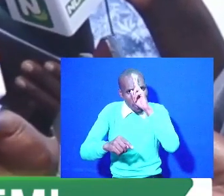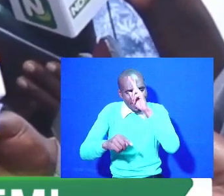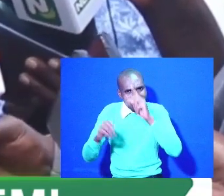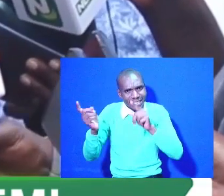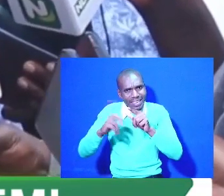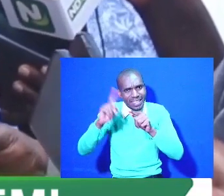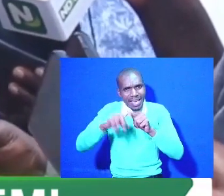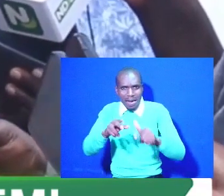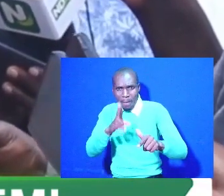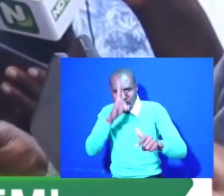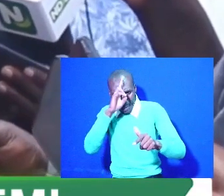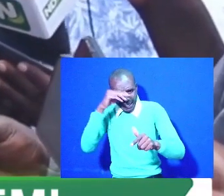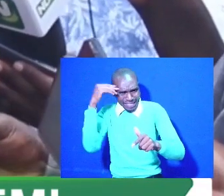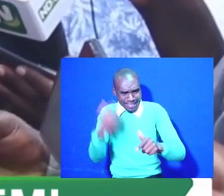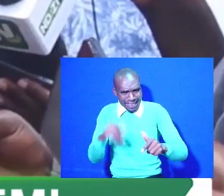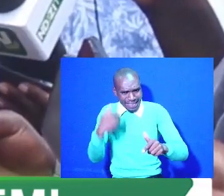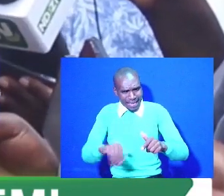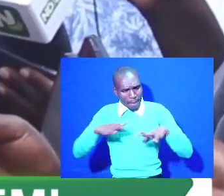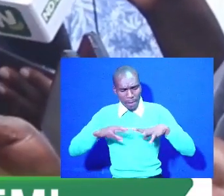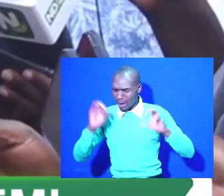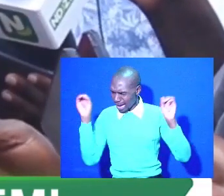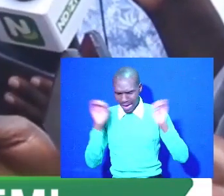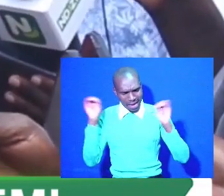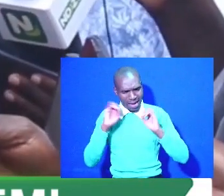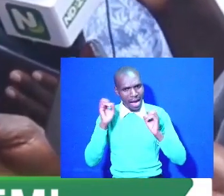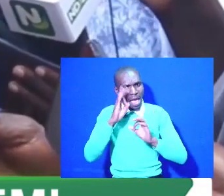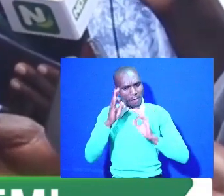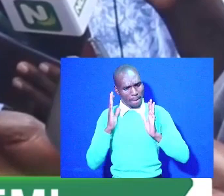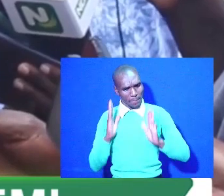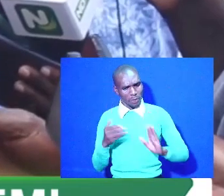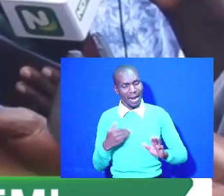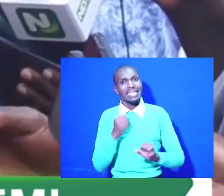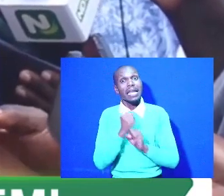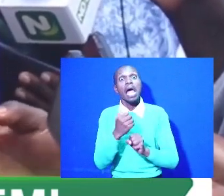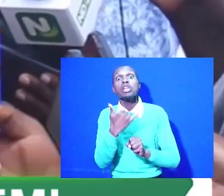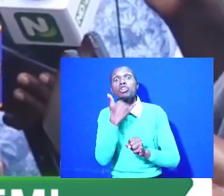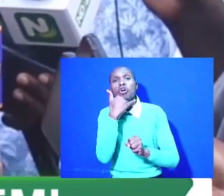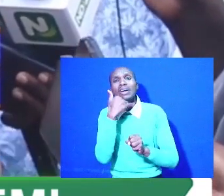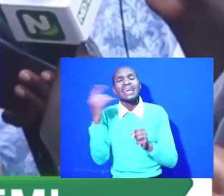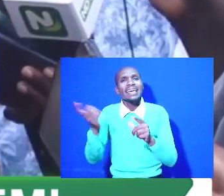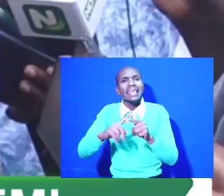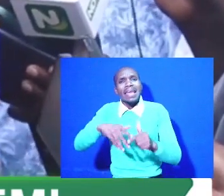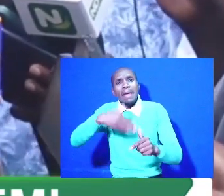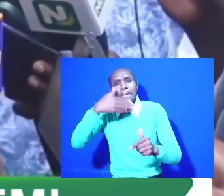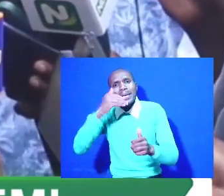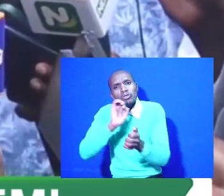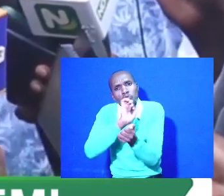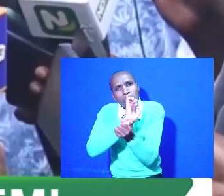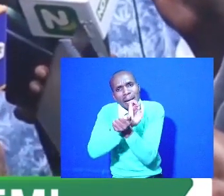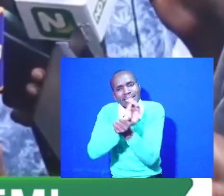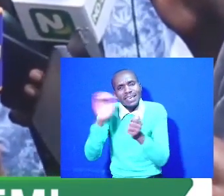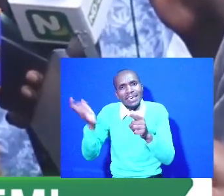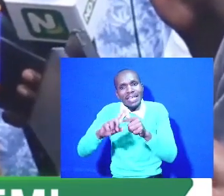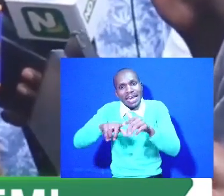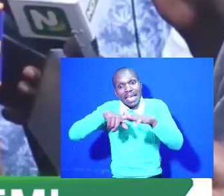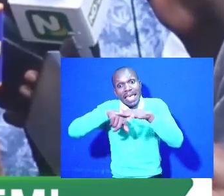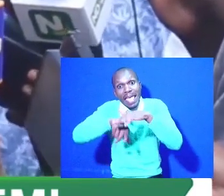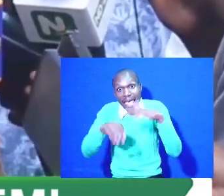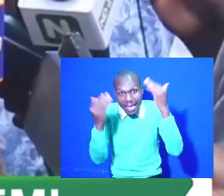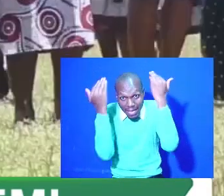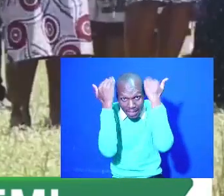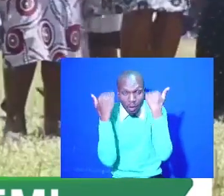wali waita wa nesi na masasi. Kwenye montokole likosa mbugate, mbugole na mashitaka, mwira